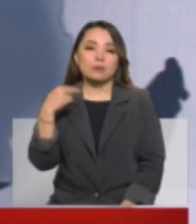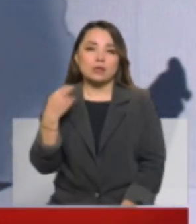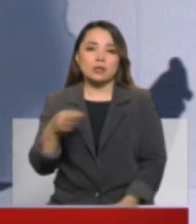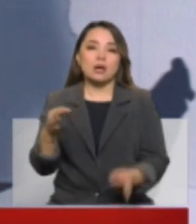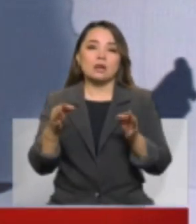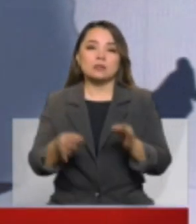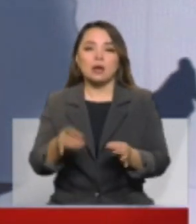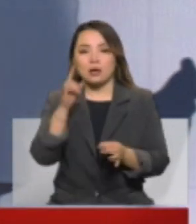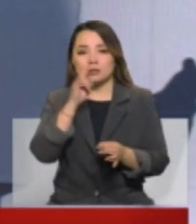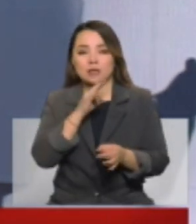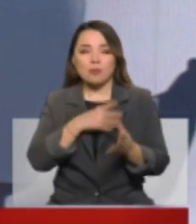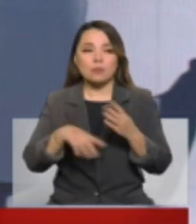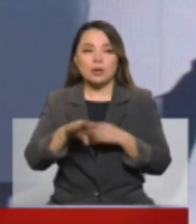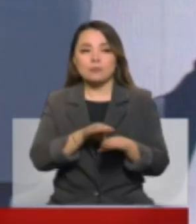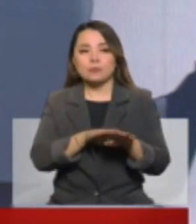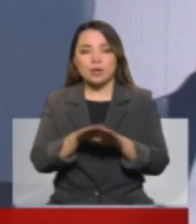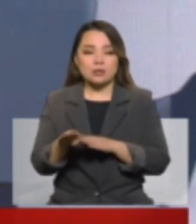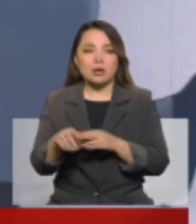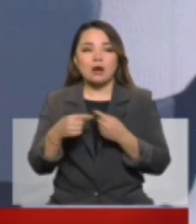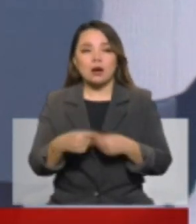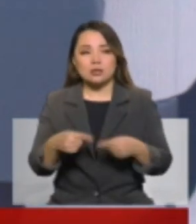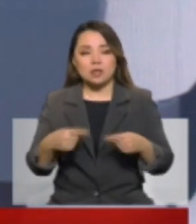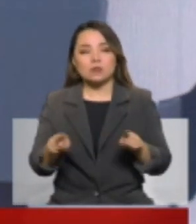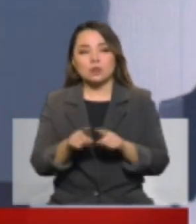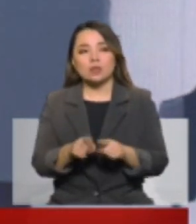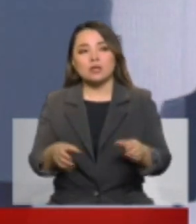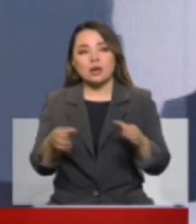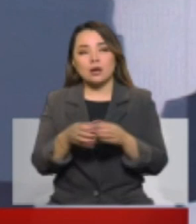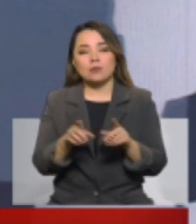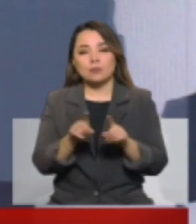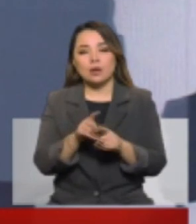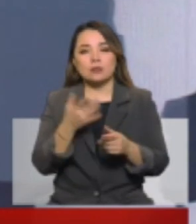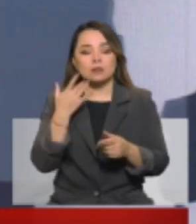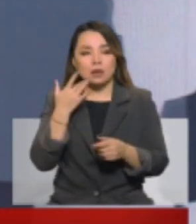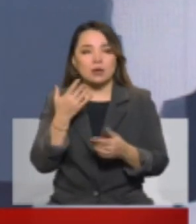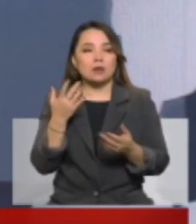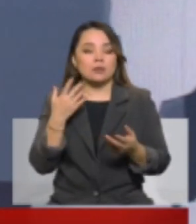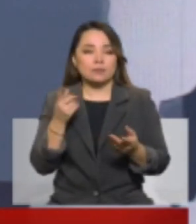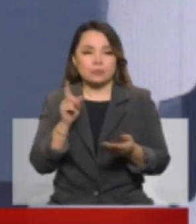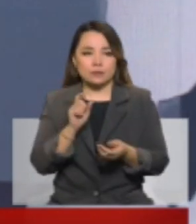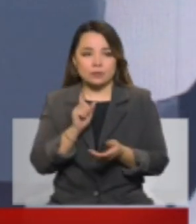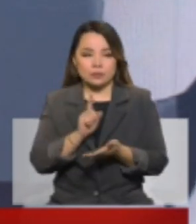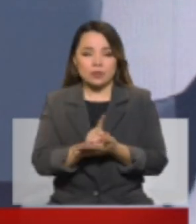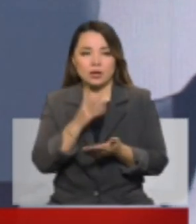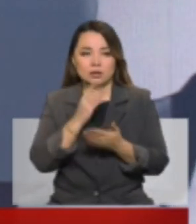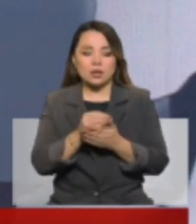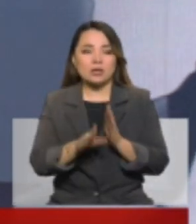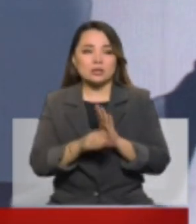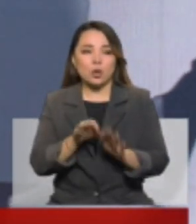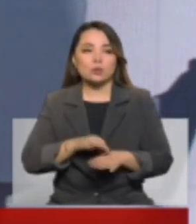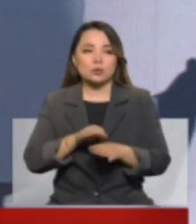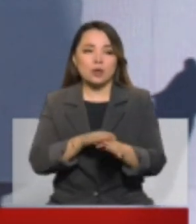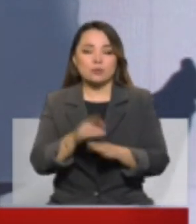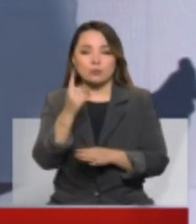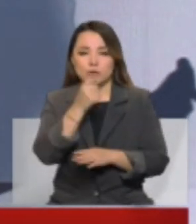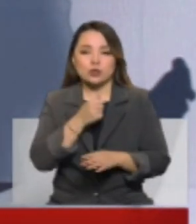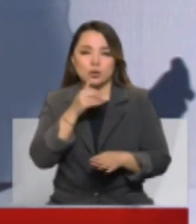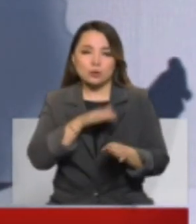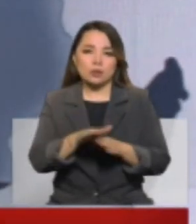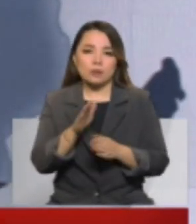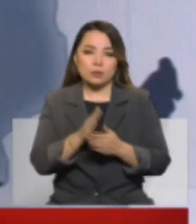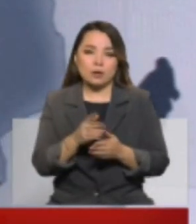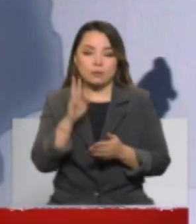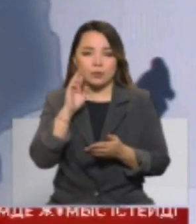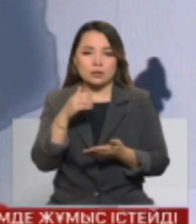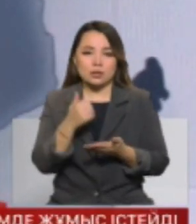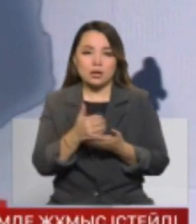Президенттің әділетті Қазақстан бәріміз және әр қайсымыз үшін қазір және әр дайым сайлауалды бағдарламасын ұсынғанына бір жыл өтті. Онда